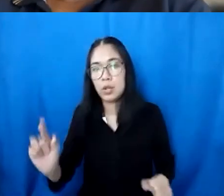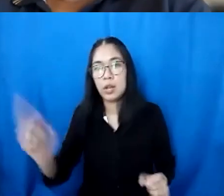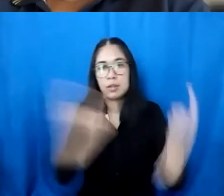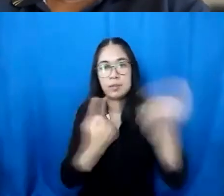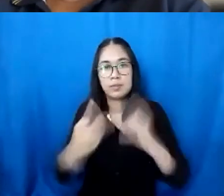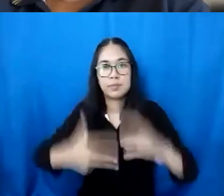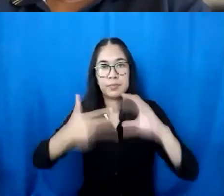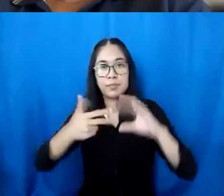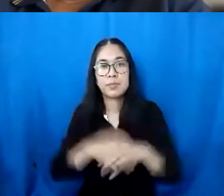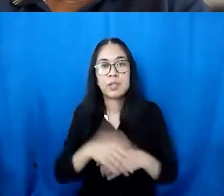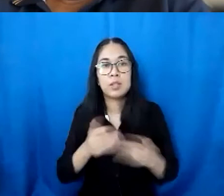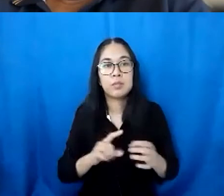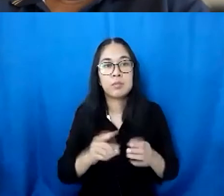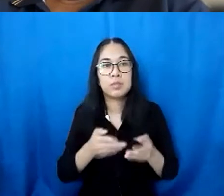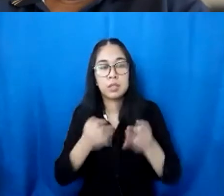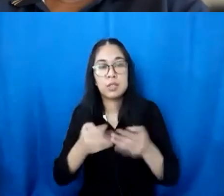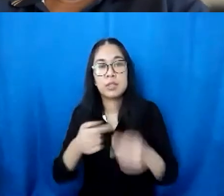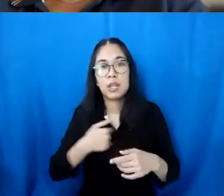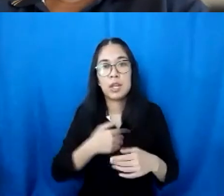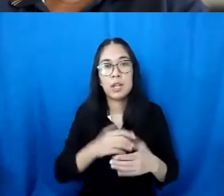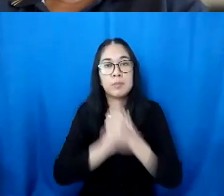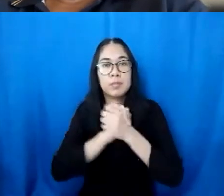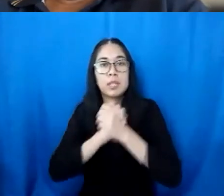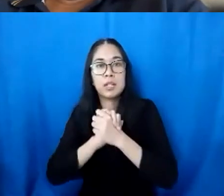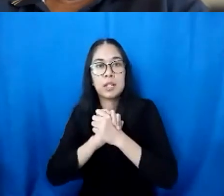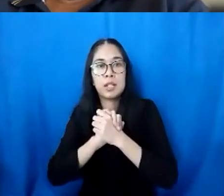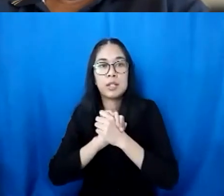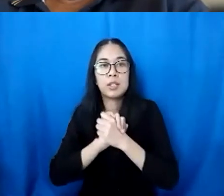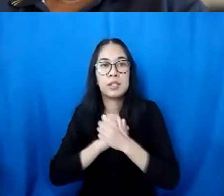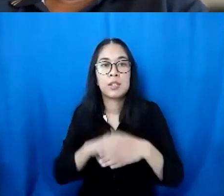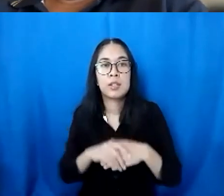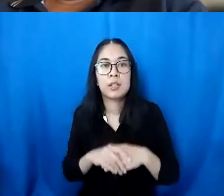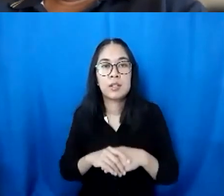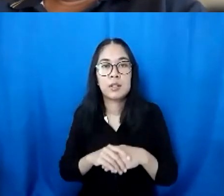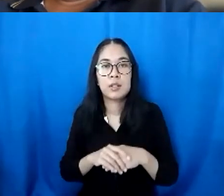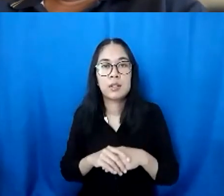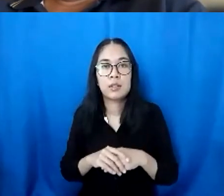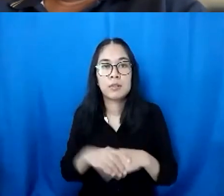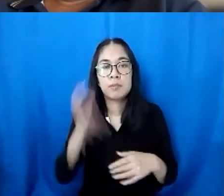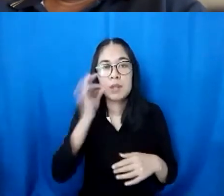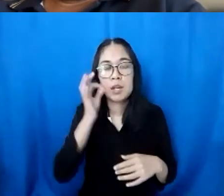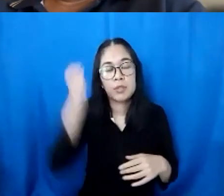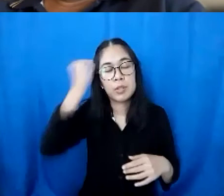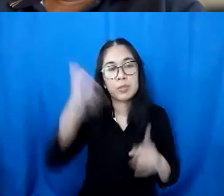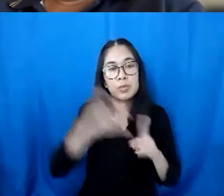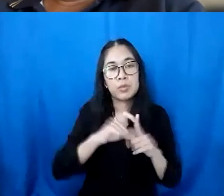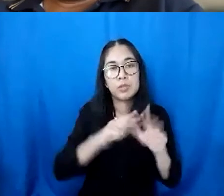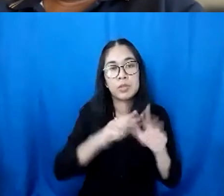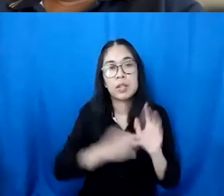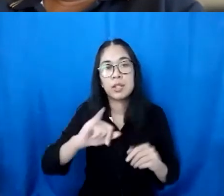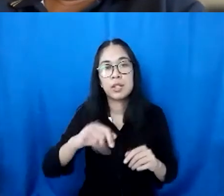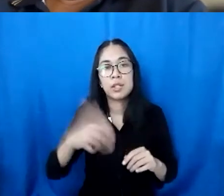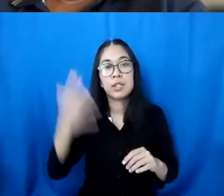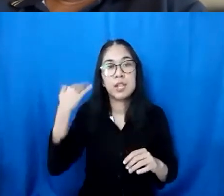ini. Sambil saya juga mau memperkenalkan secara lebih formal, tadi maaf Bu Dani karena tadi